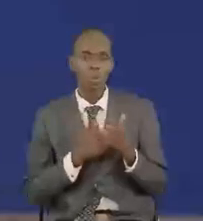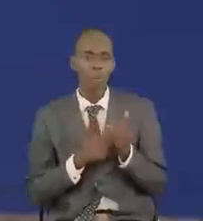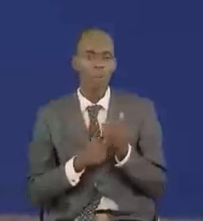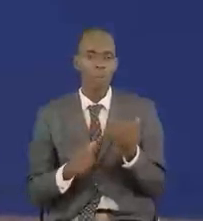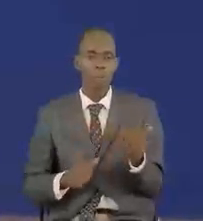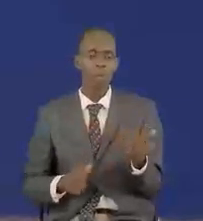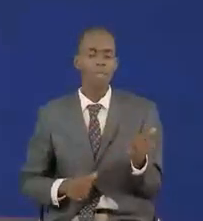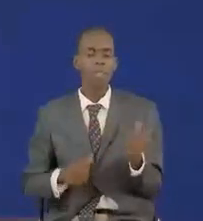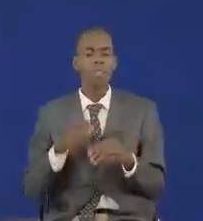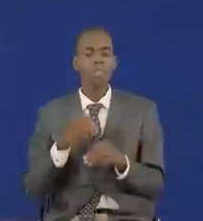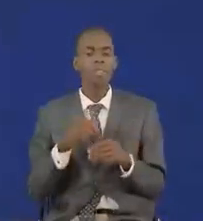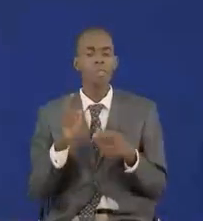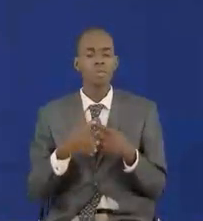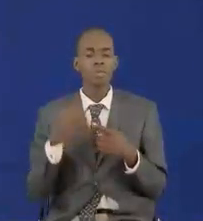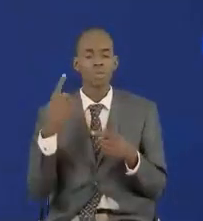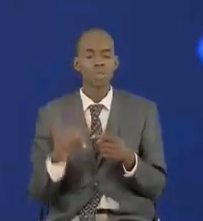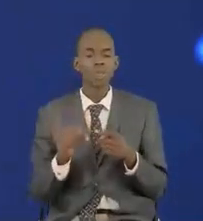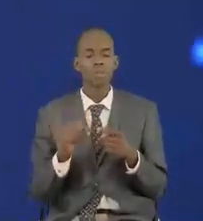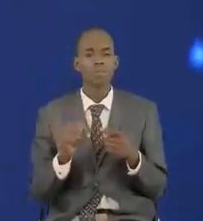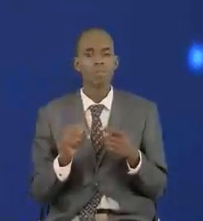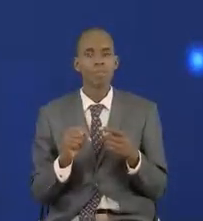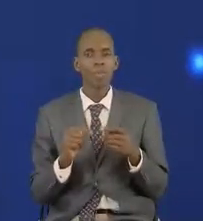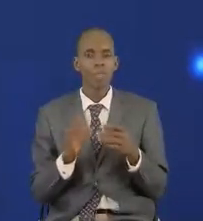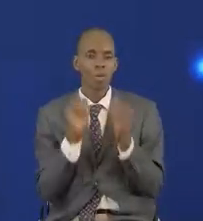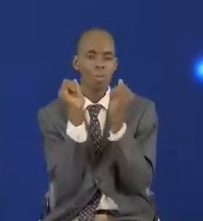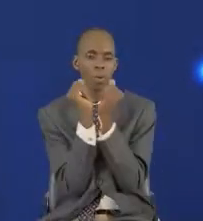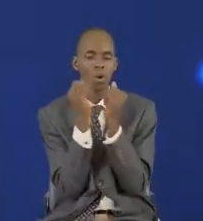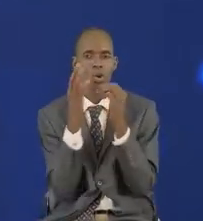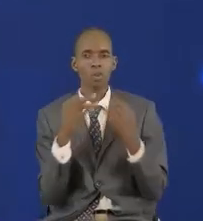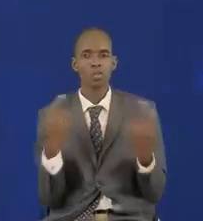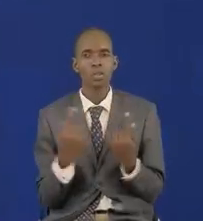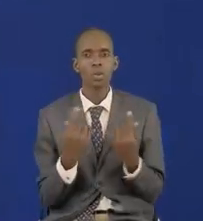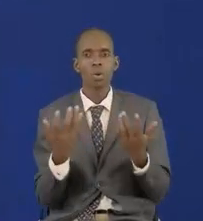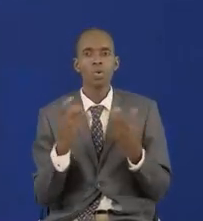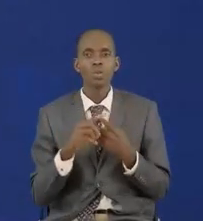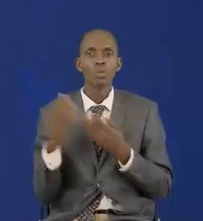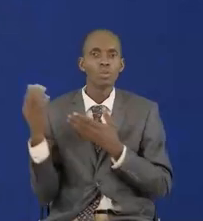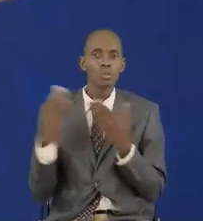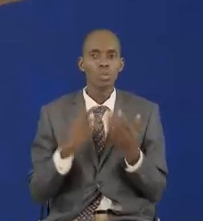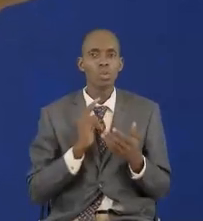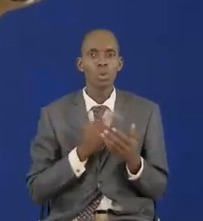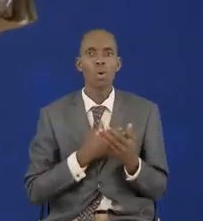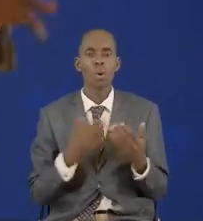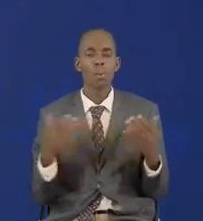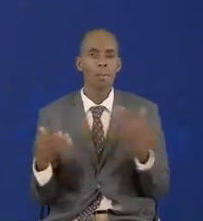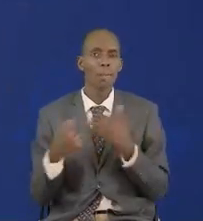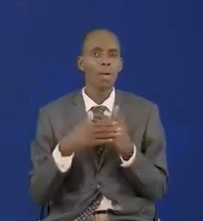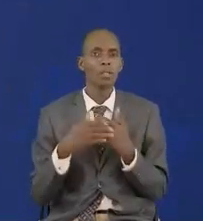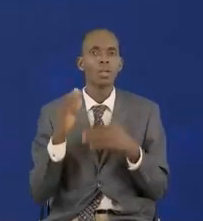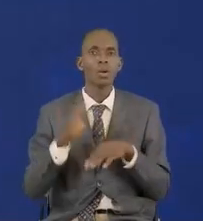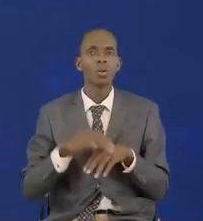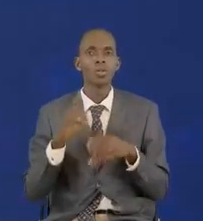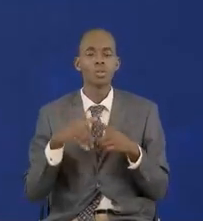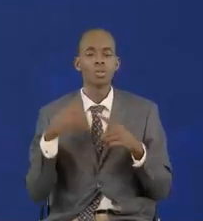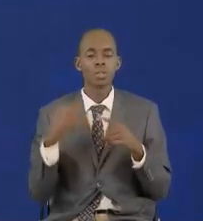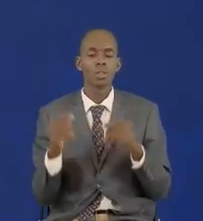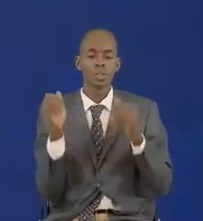la servitude du péché et vous ramener à la servitude de